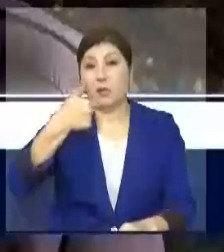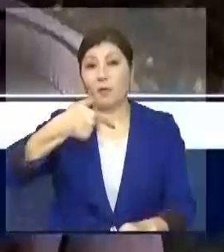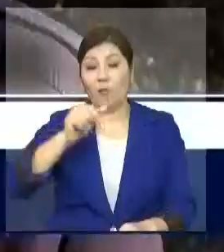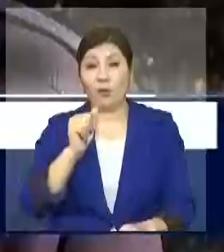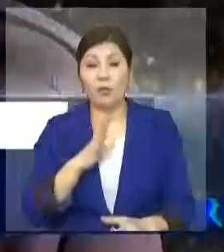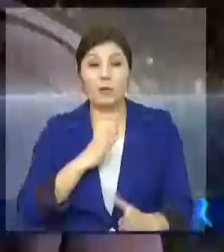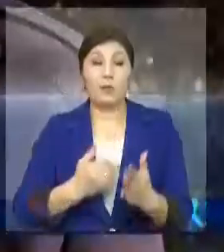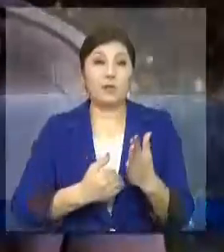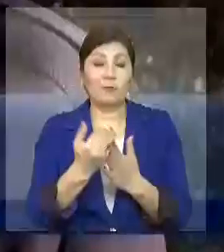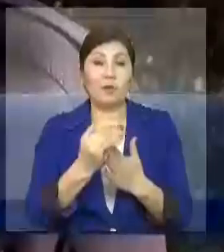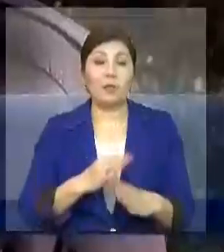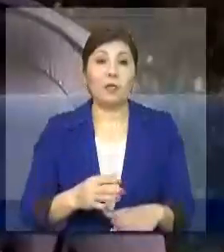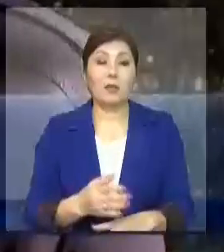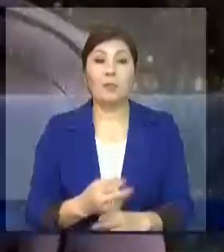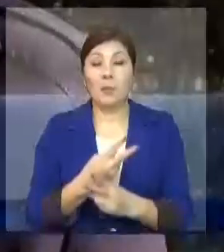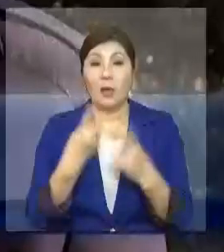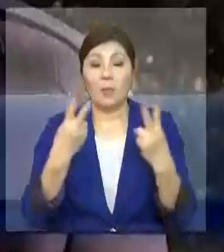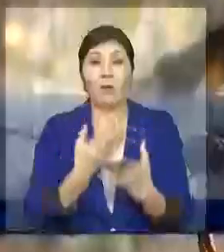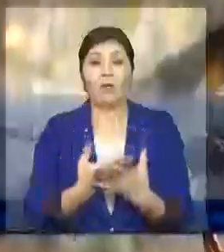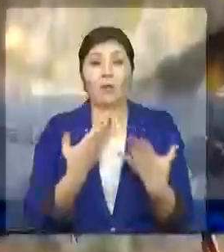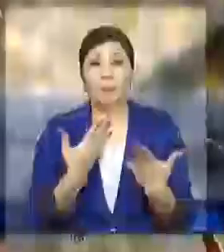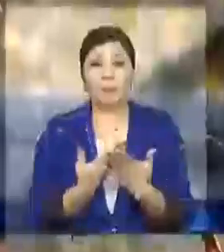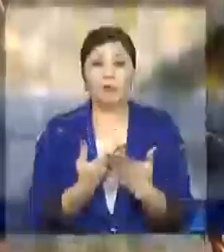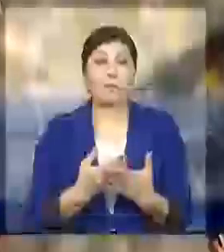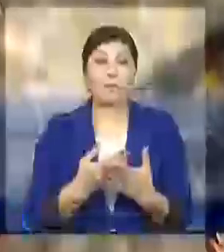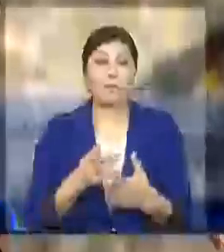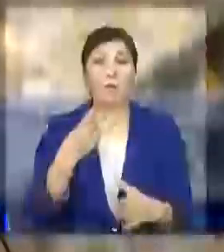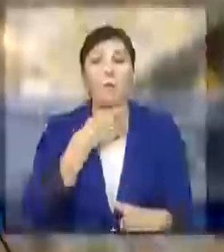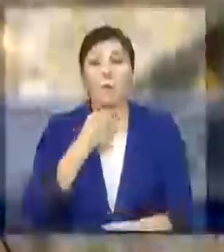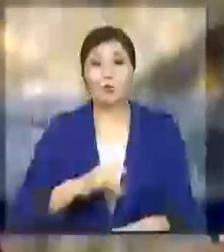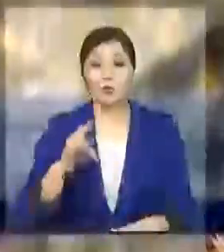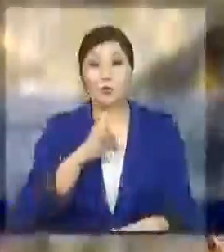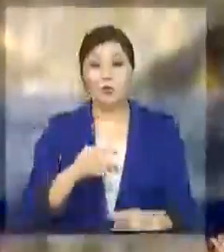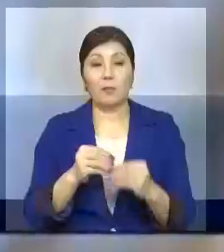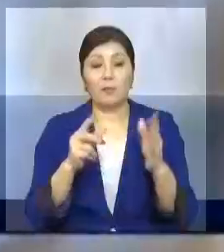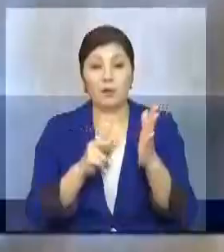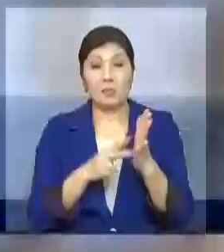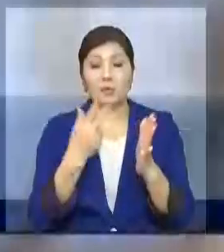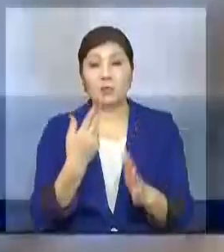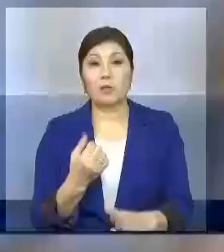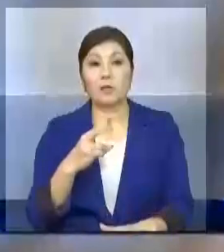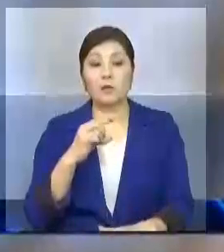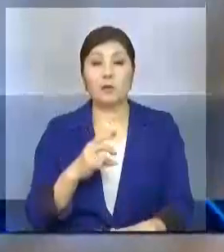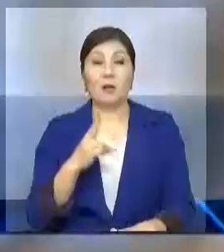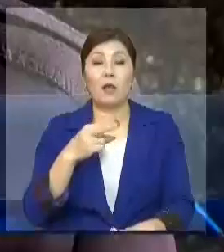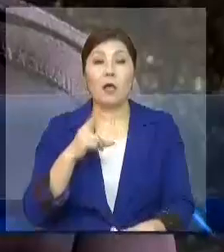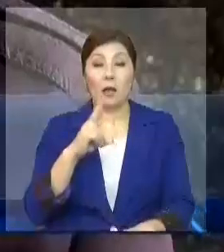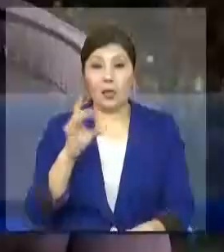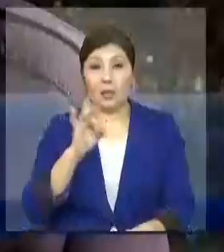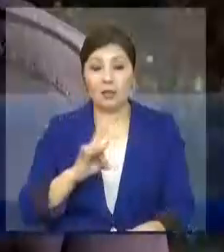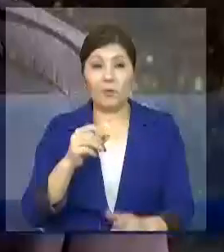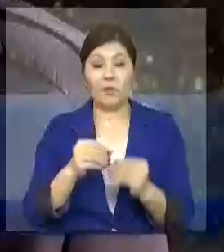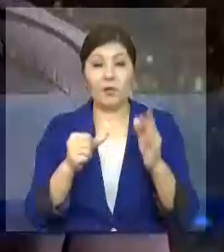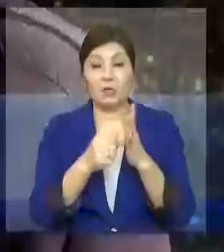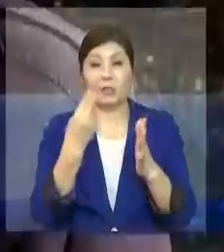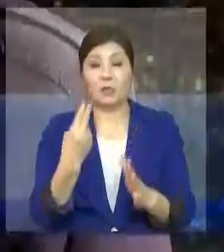были превышены среднеобластные показатели. В частности, урожайность в Мартукском районе составила 18 центнеров. В Каргалинском аграрии собрали более